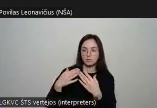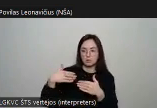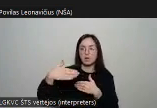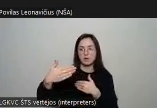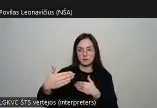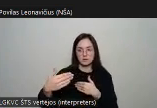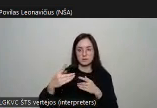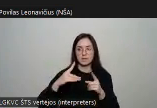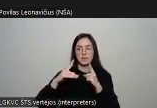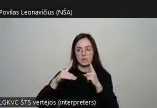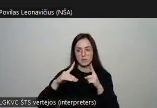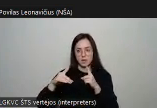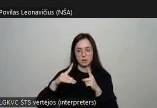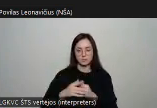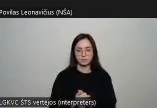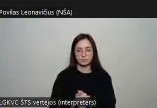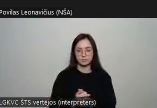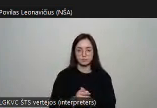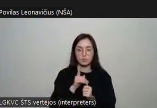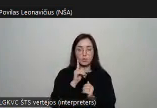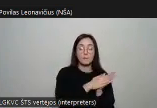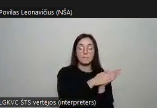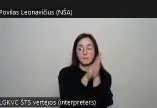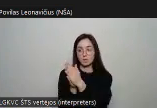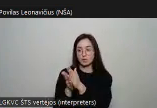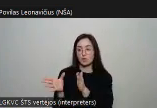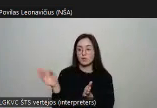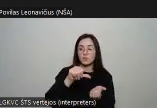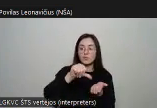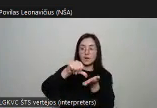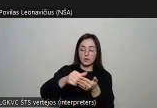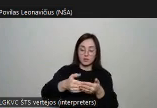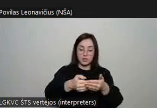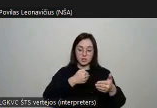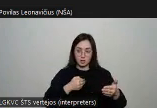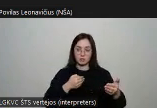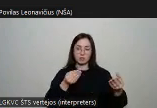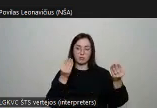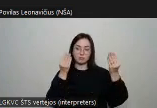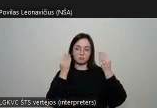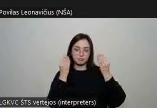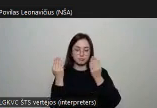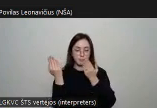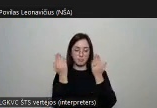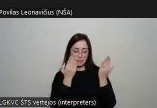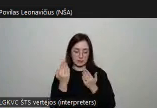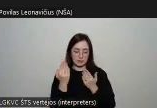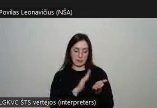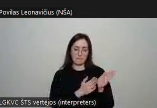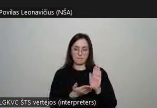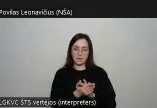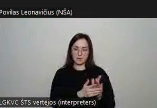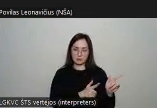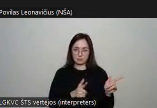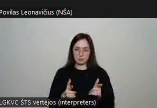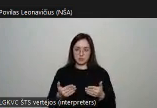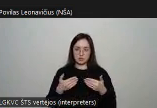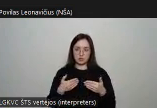antrajame internetinėme seminare. Todėl prašau atvykti, jau pasiskaitę šios dokumentus, kuriuos paminėjau. Ir